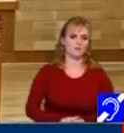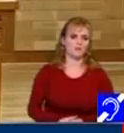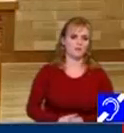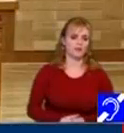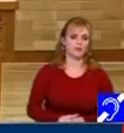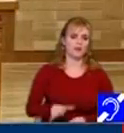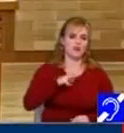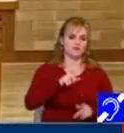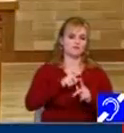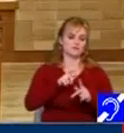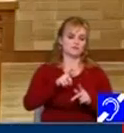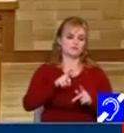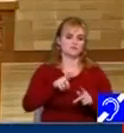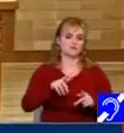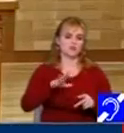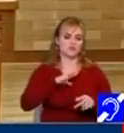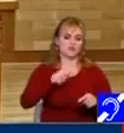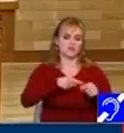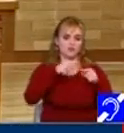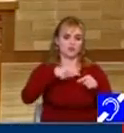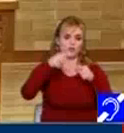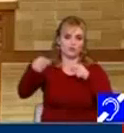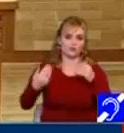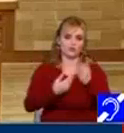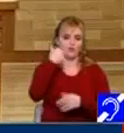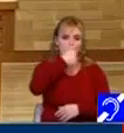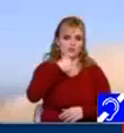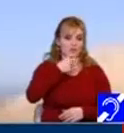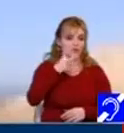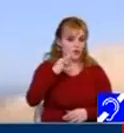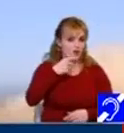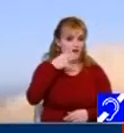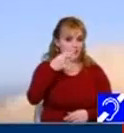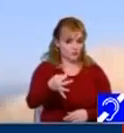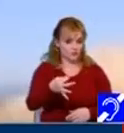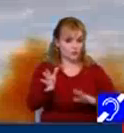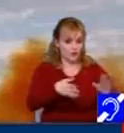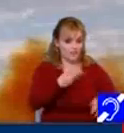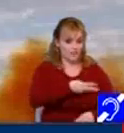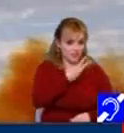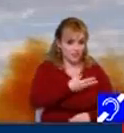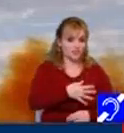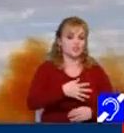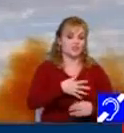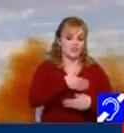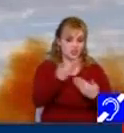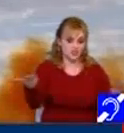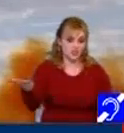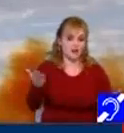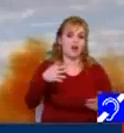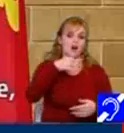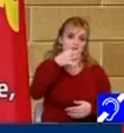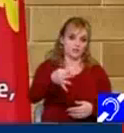În discursul rostit cu ocazia trecerii în noul an, Kim Jong-un a avertizat că poate ataca oricând Statele Unite și că el poate lua această